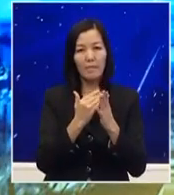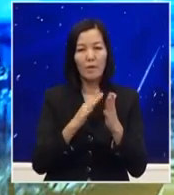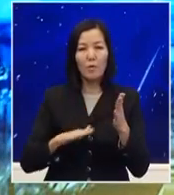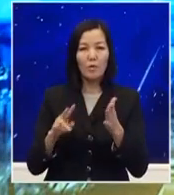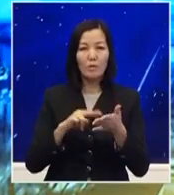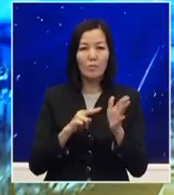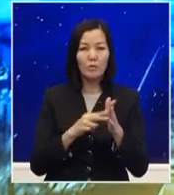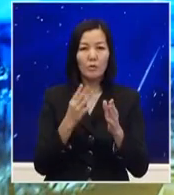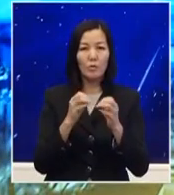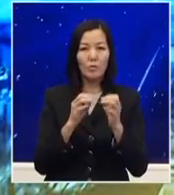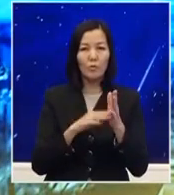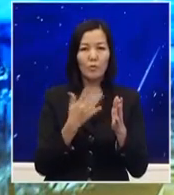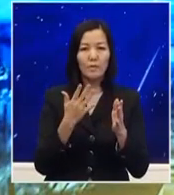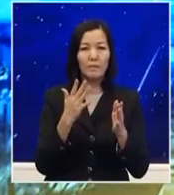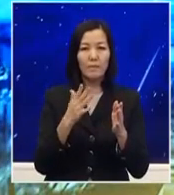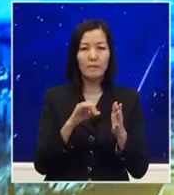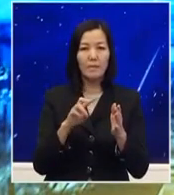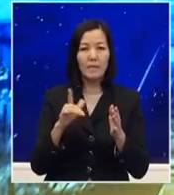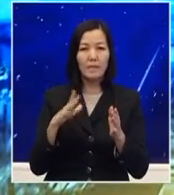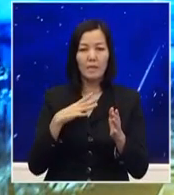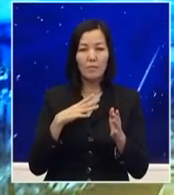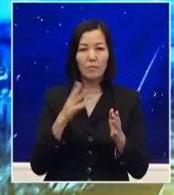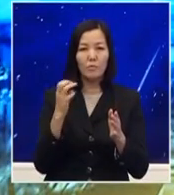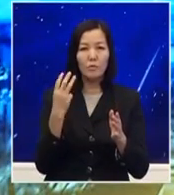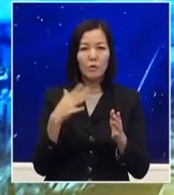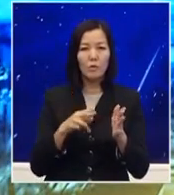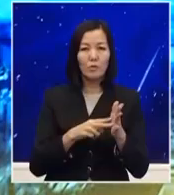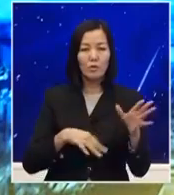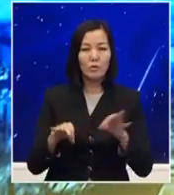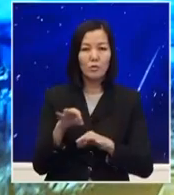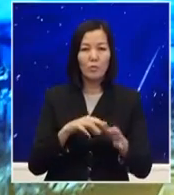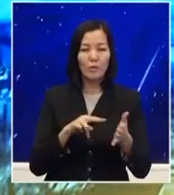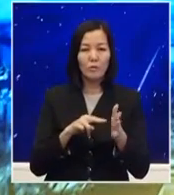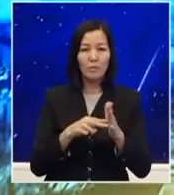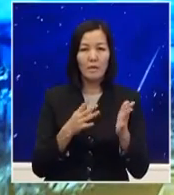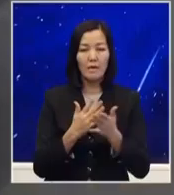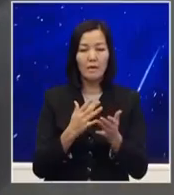өңірде бюджеттен 19,5 миллиард теңге бөлініп, 357 жоба жоспарланған.